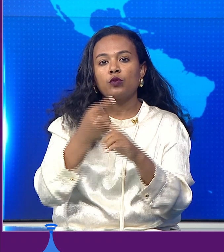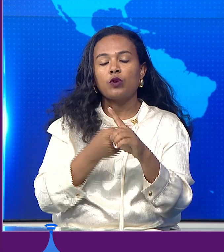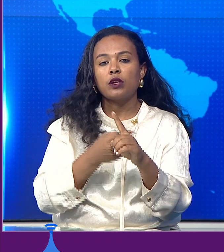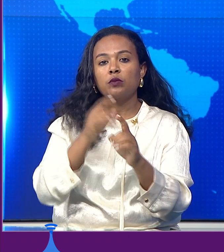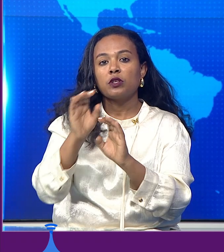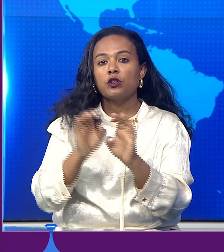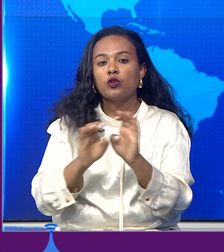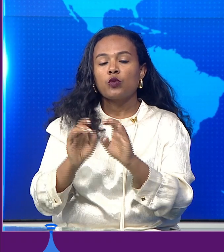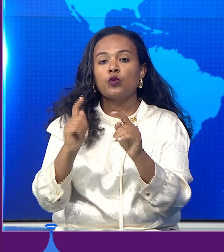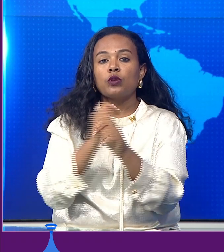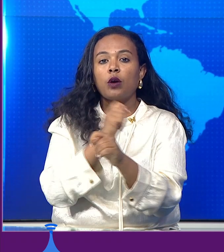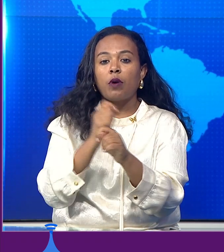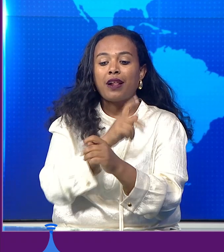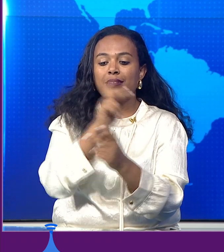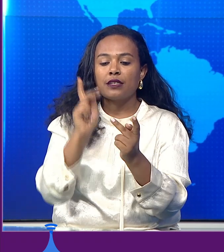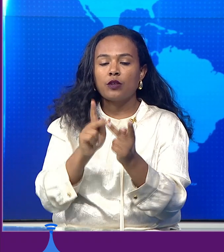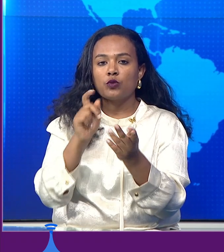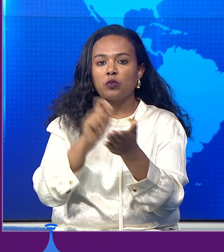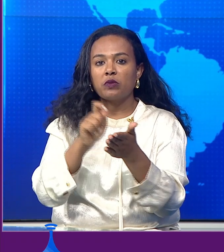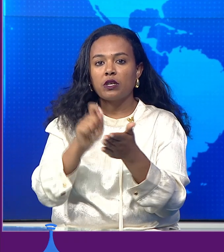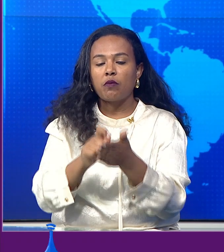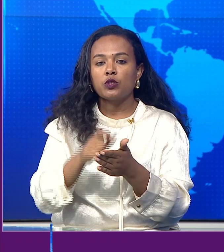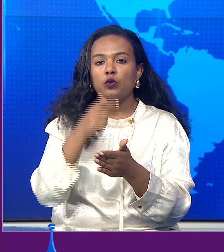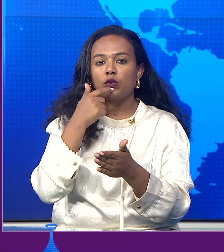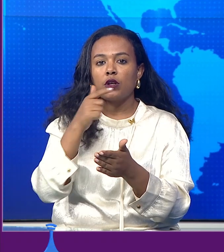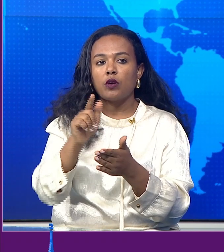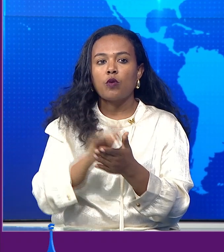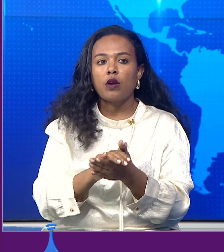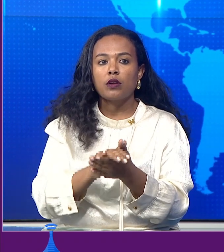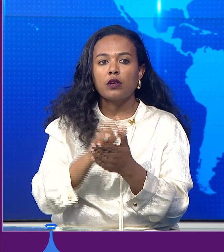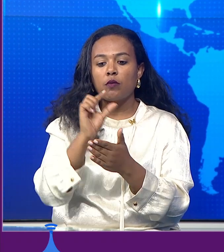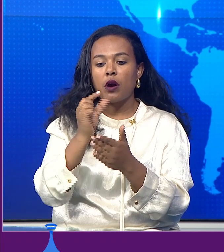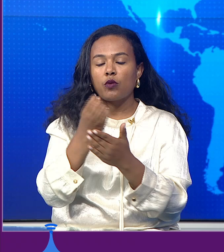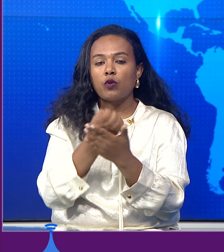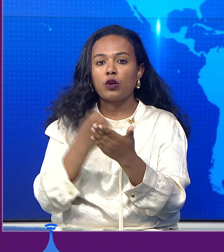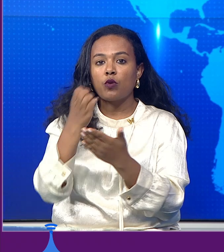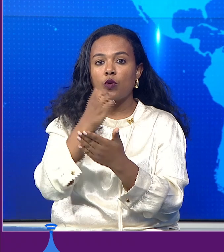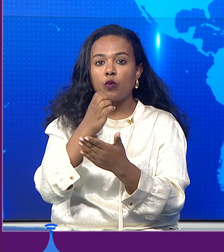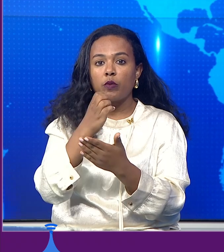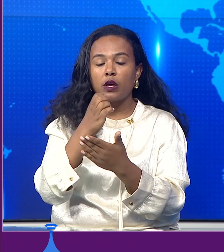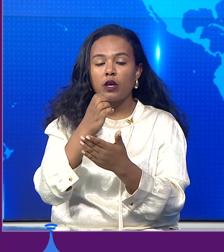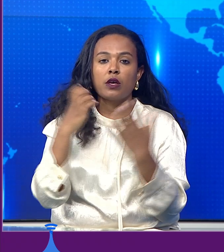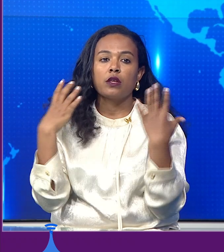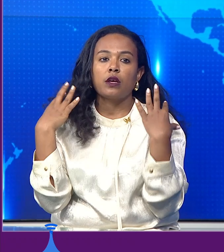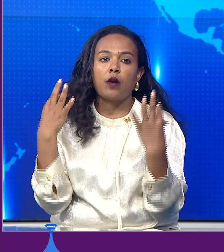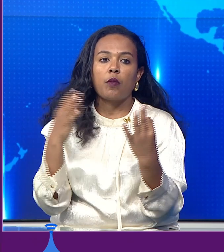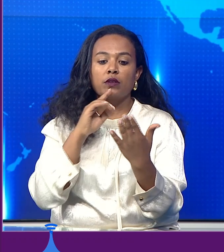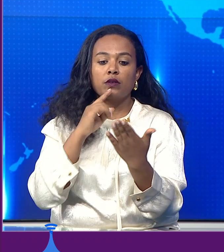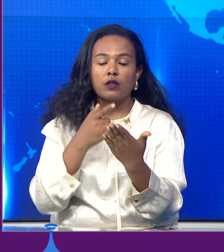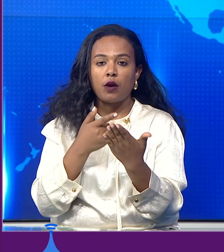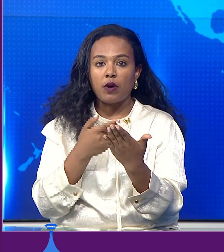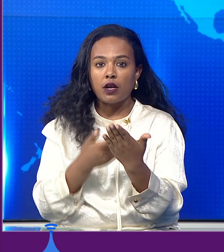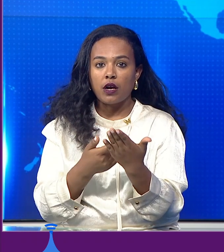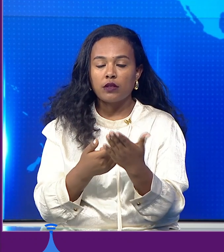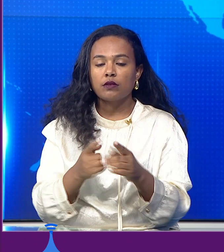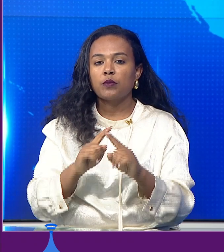የማክሮ ኢኮኖሚ ተግባራት ስኬቶች መመዝገባቸውን ተናግረዋል። የማክሮ ኢኮኖሚ ጤናማነትን ከማረጋገጥ አንጻር